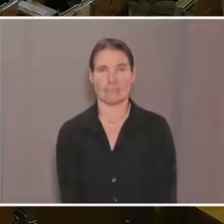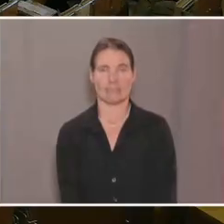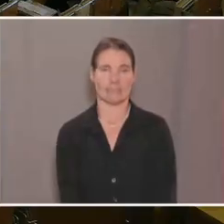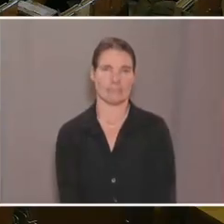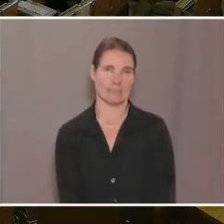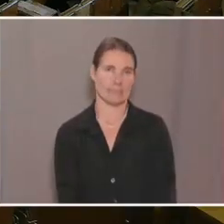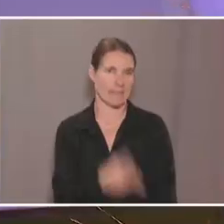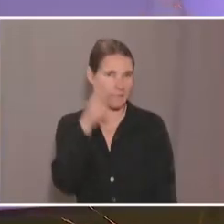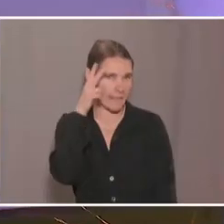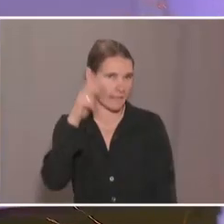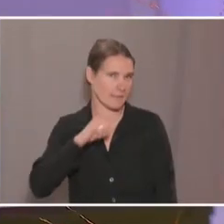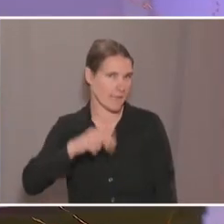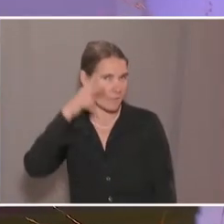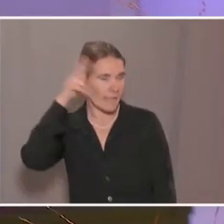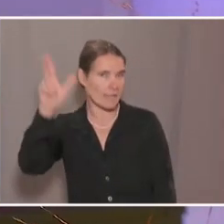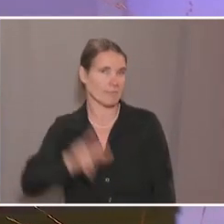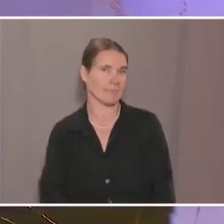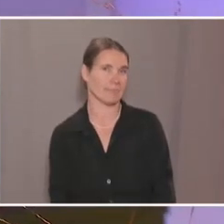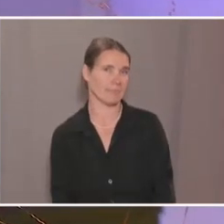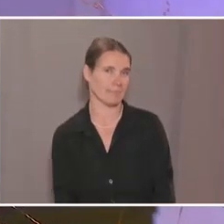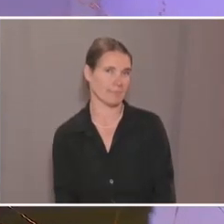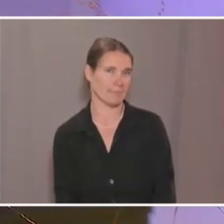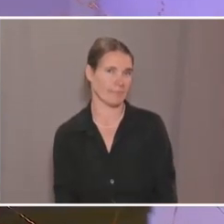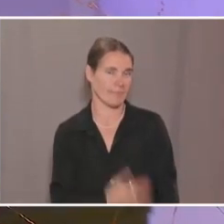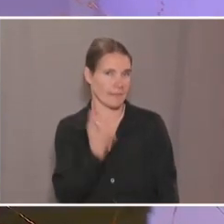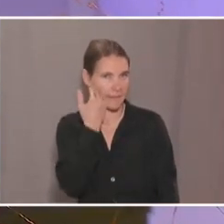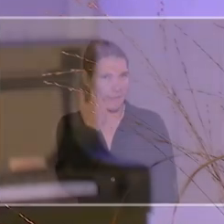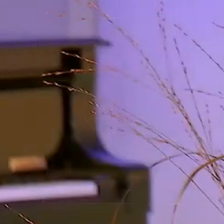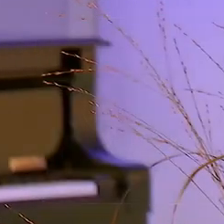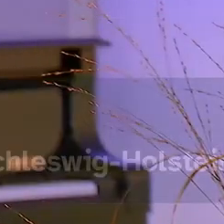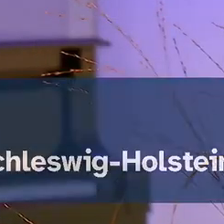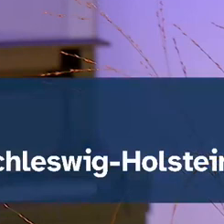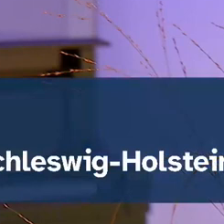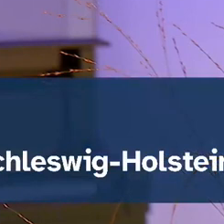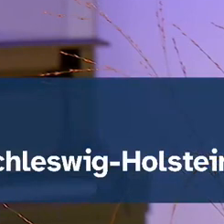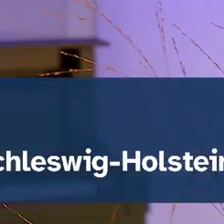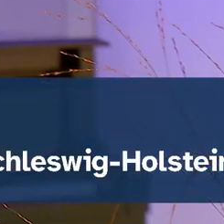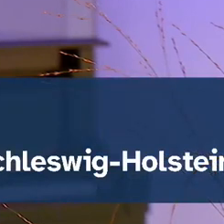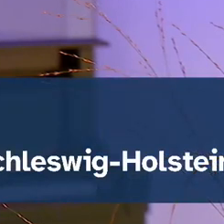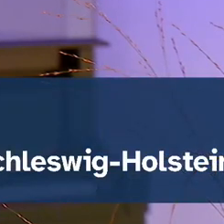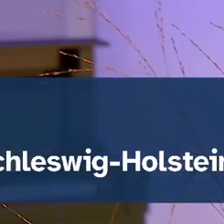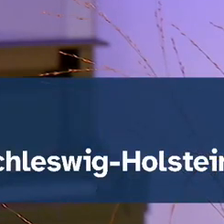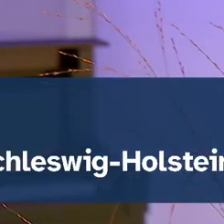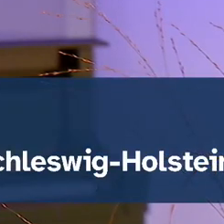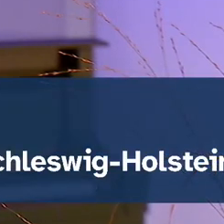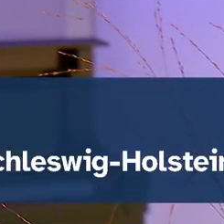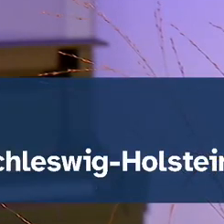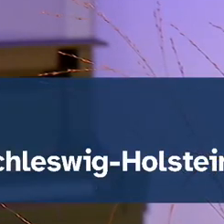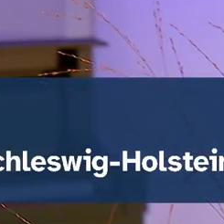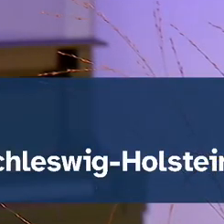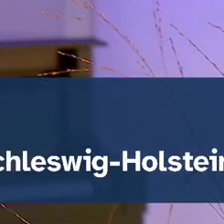Ja, sehr geehrte Damen und Herren, liebe Gäste der Europa-Universität, ich schließe mich den Begrüßungsworten